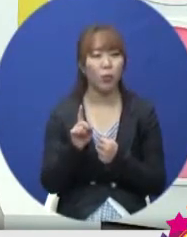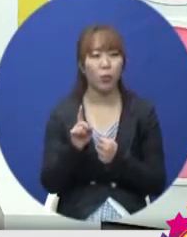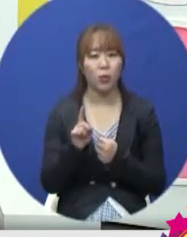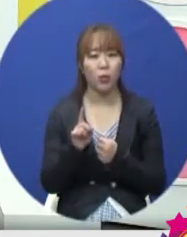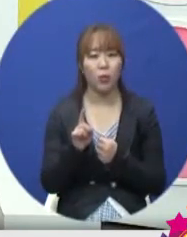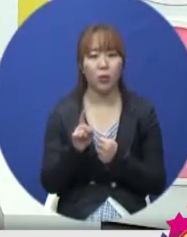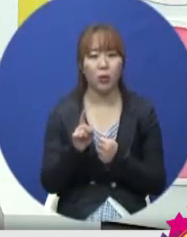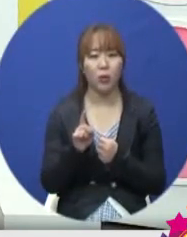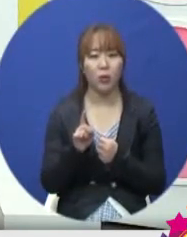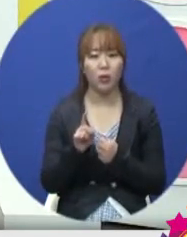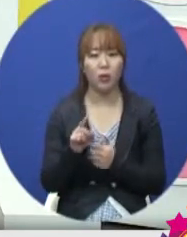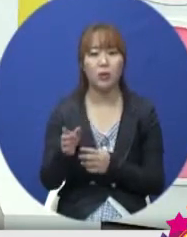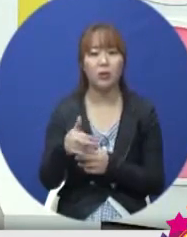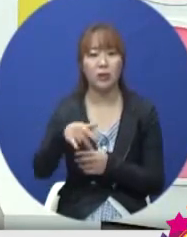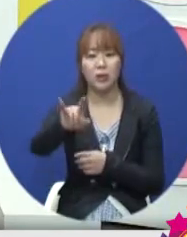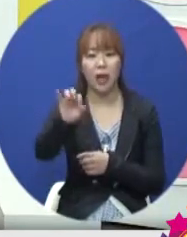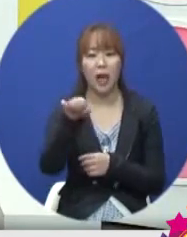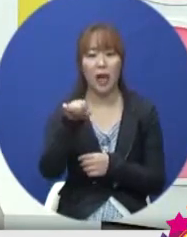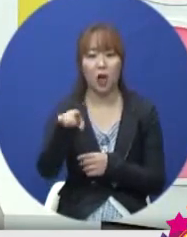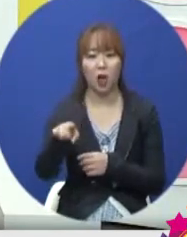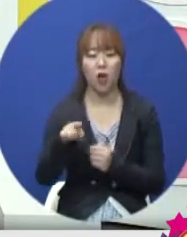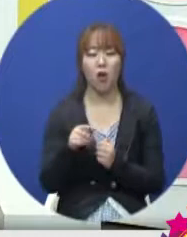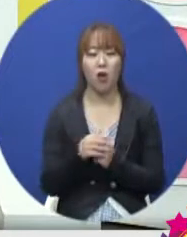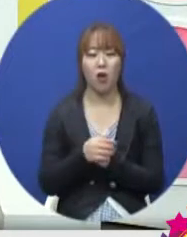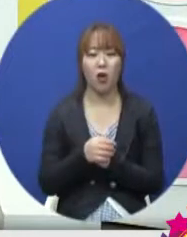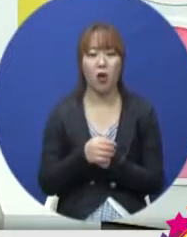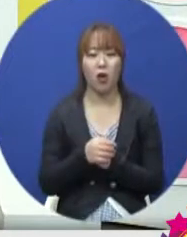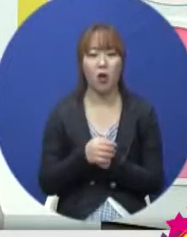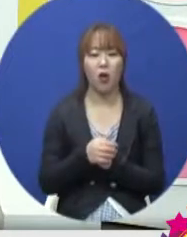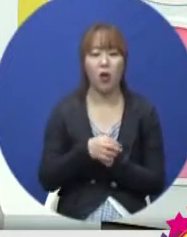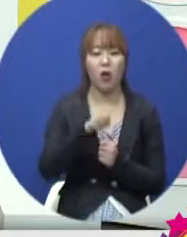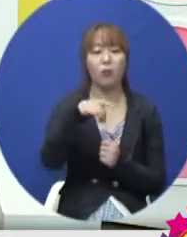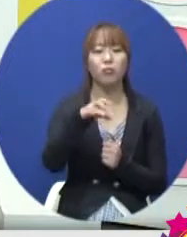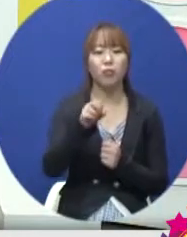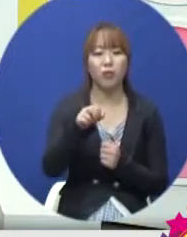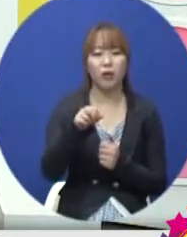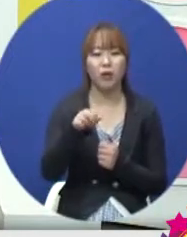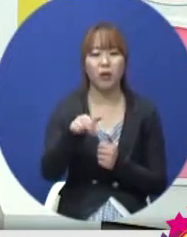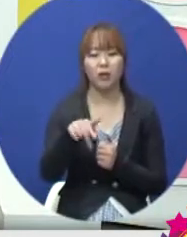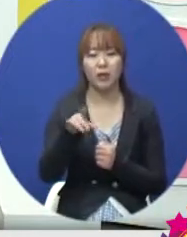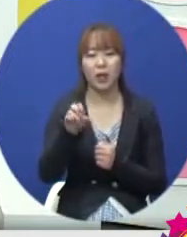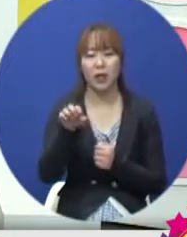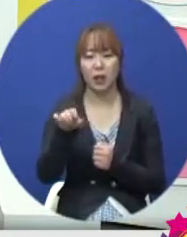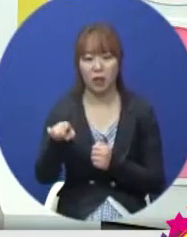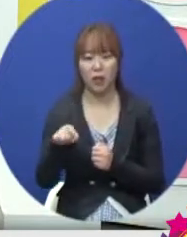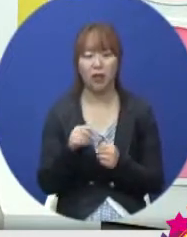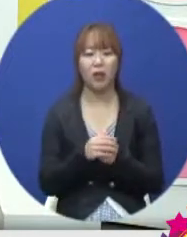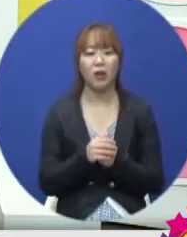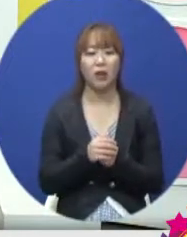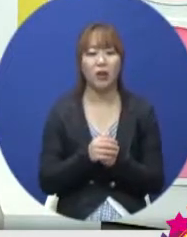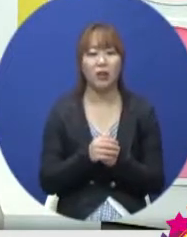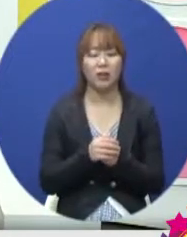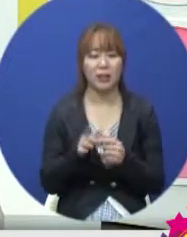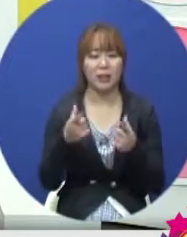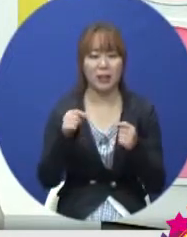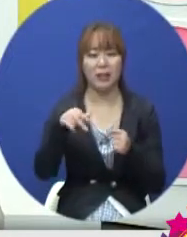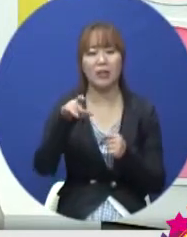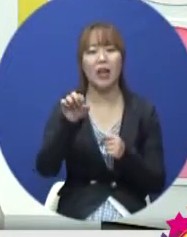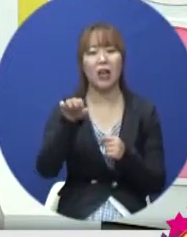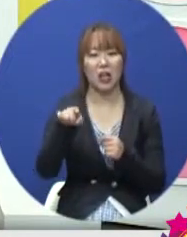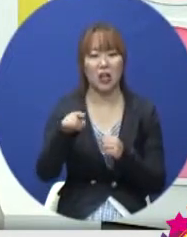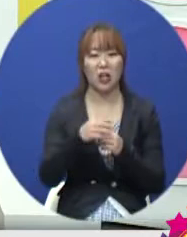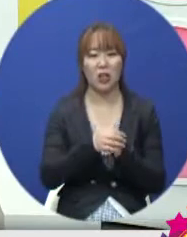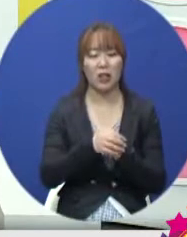하모라고. 장어라고 있어요. 장어. 예, 장어. 붕장어. 아, 그 하모. 예, 아나고라는 일본도 그 수출한 장어요.